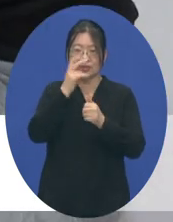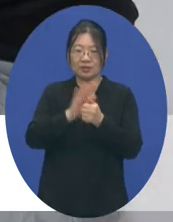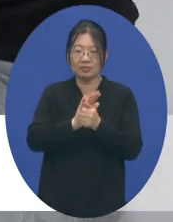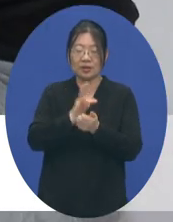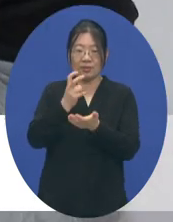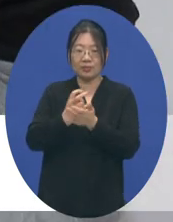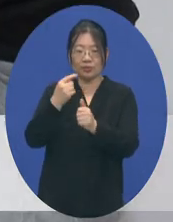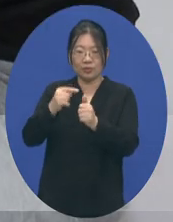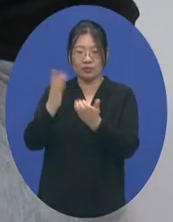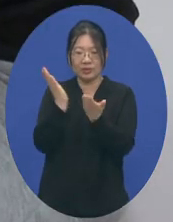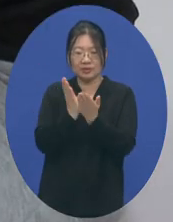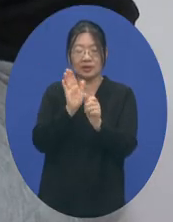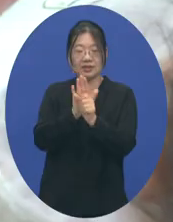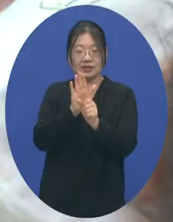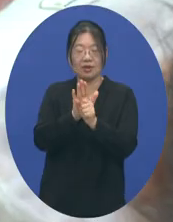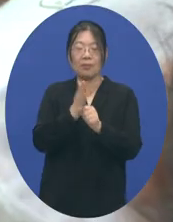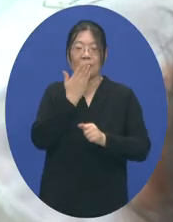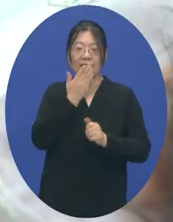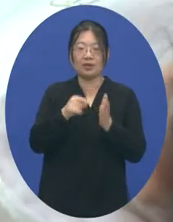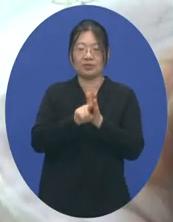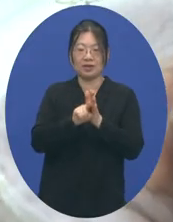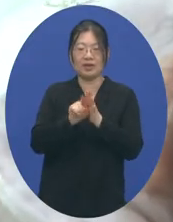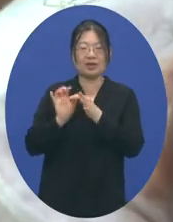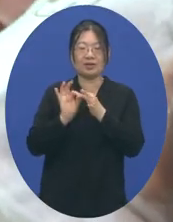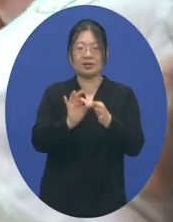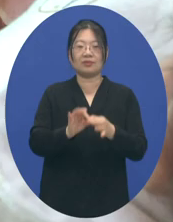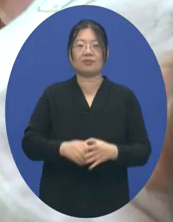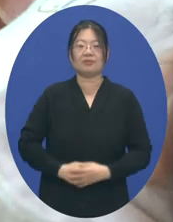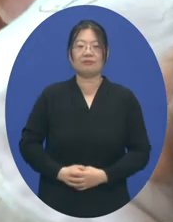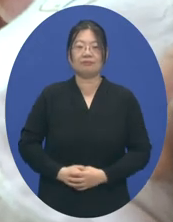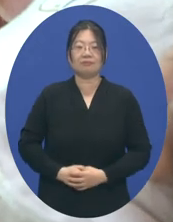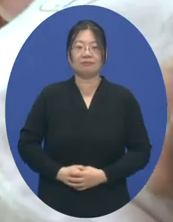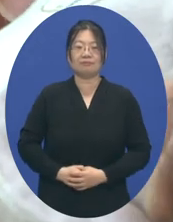법률 교육 등 맞춤형 지원을 받을 수 있도록 돕습니다 지금 국적이 우리나라 국적이 아니라서